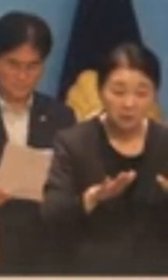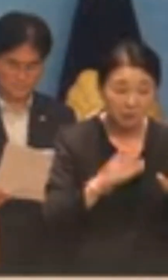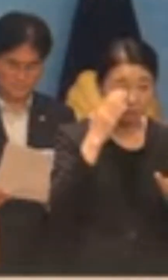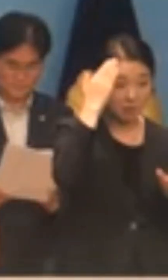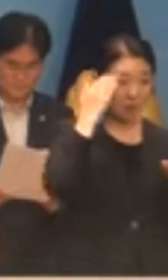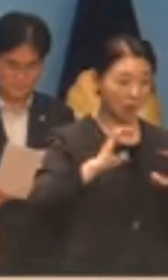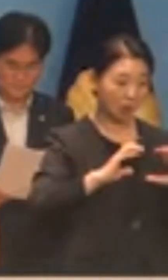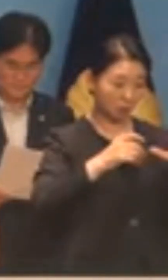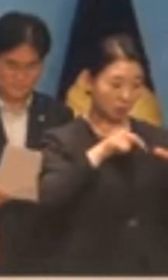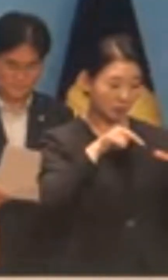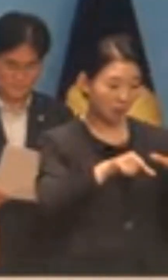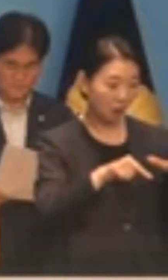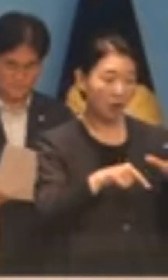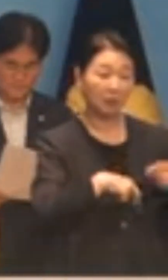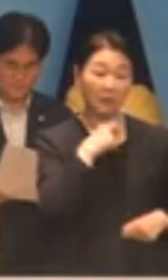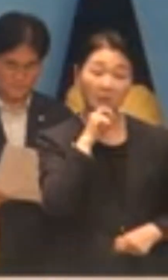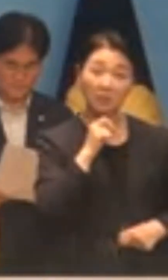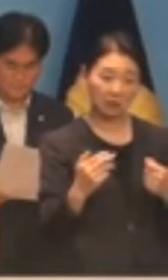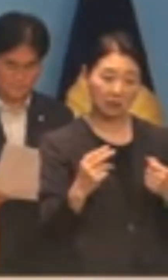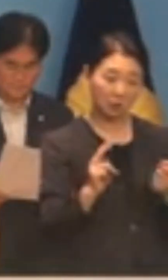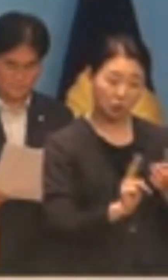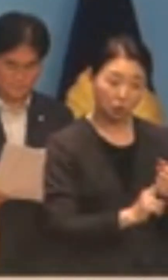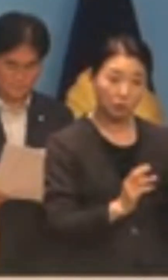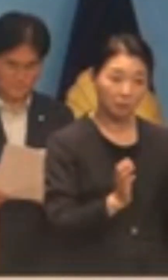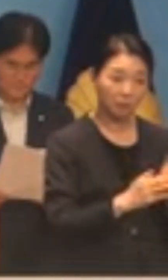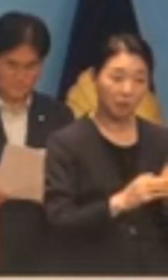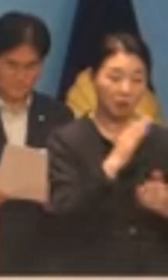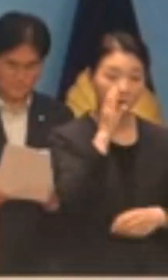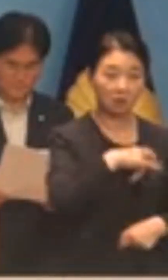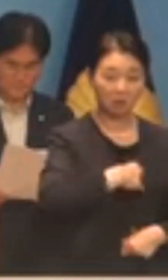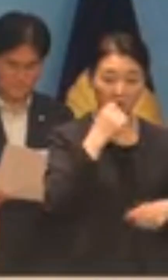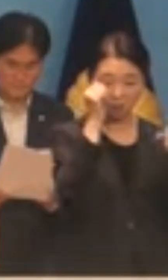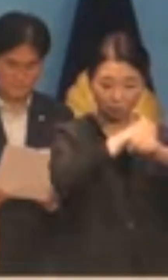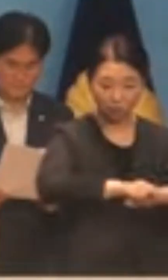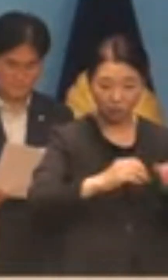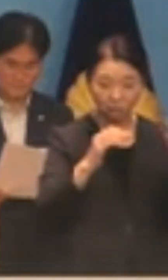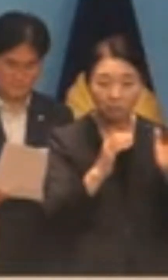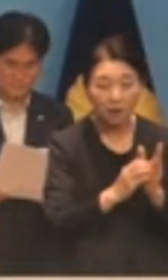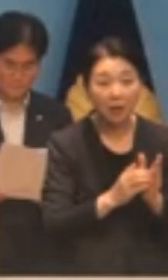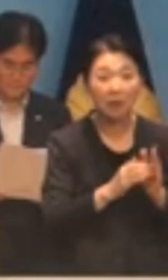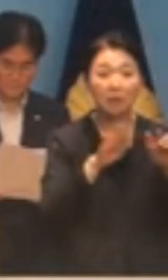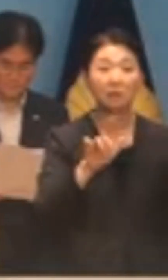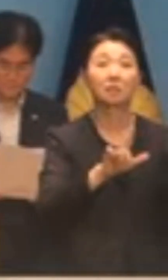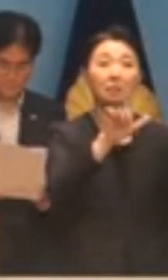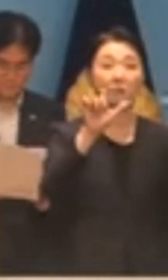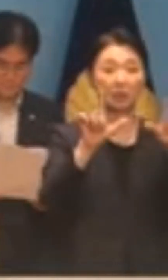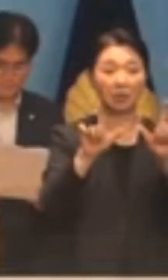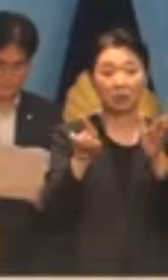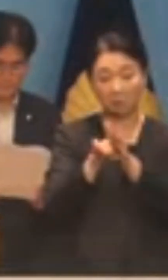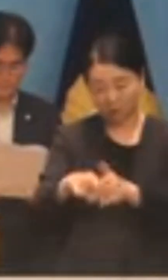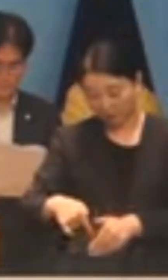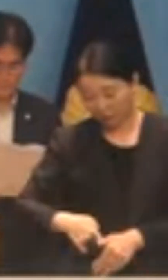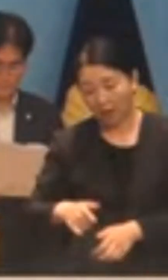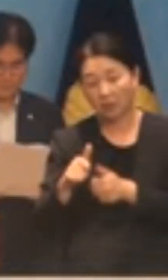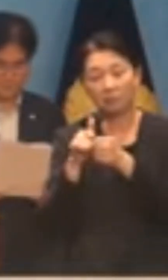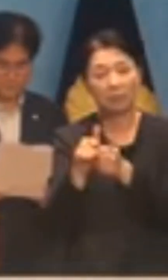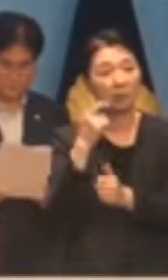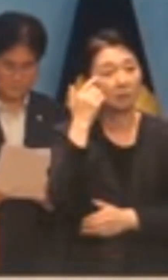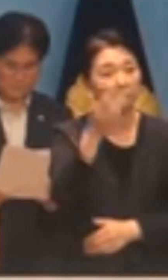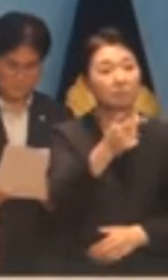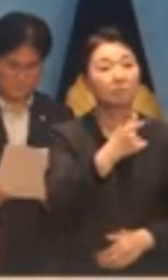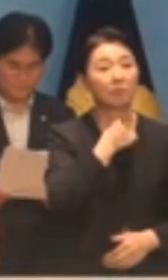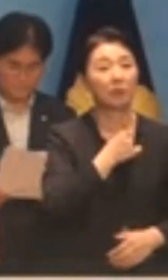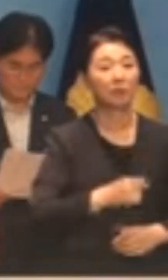지금 이 땅에 진실이 가려지고 정의가 없는 시대를 지나면서 우리는 신앙적 양심을 가지고 묻지 않을